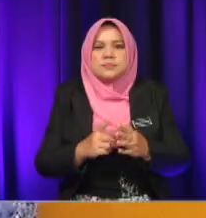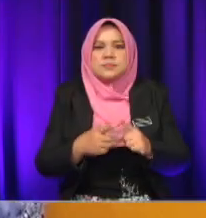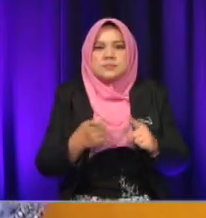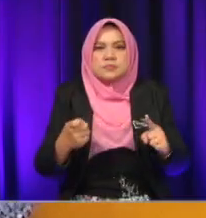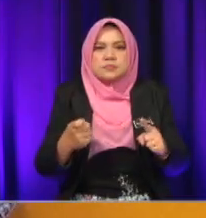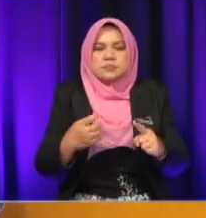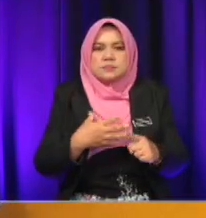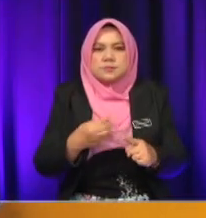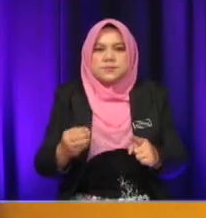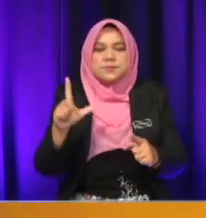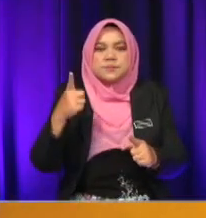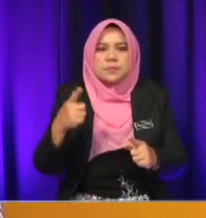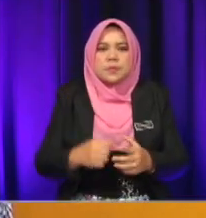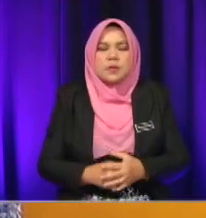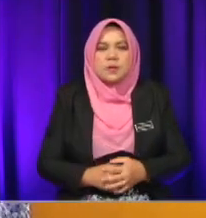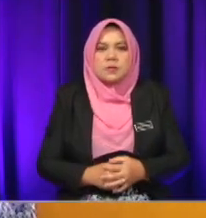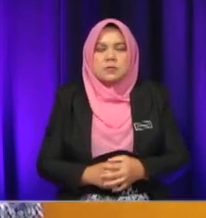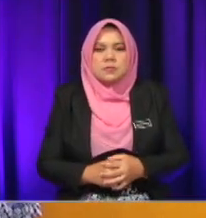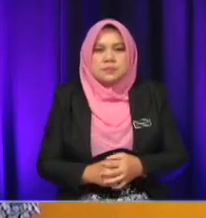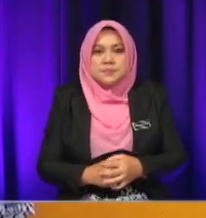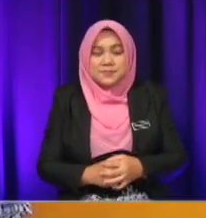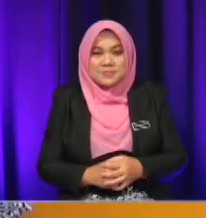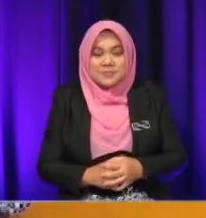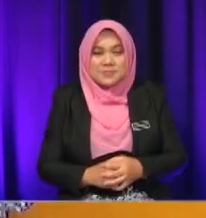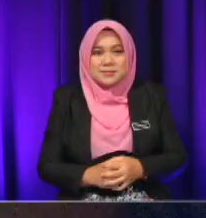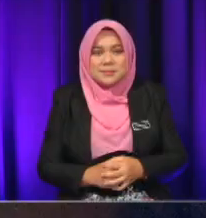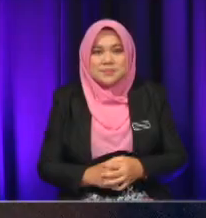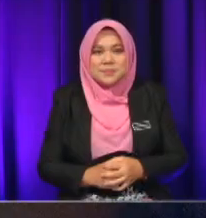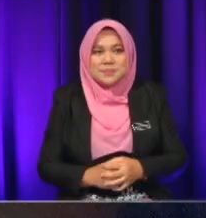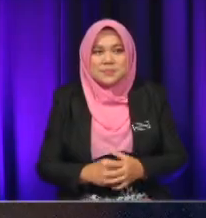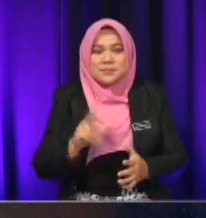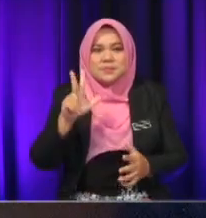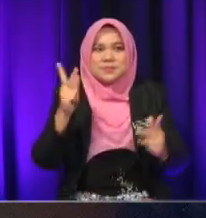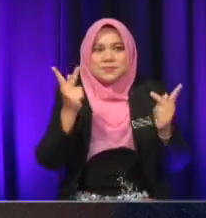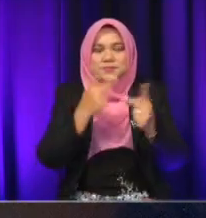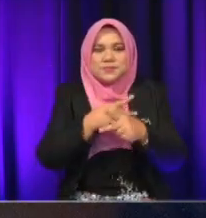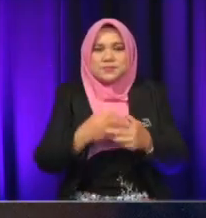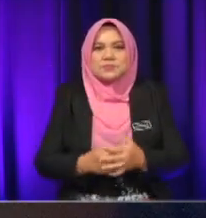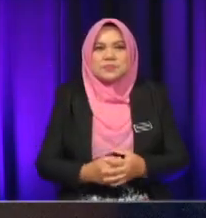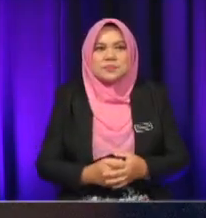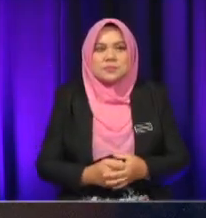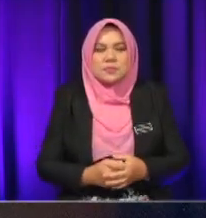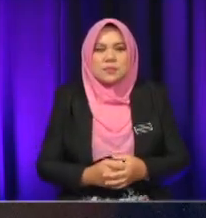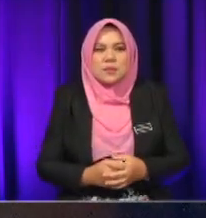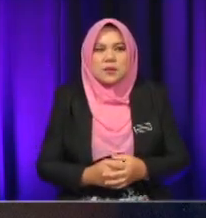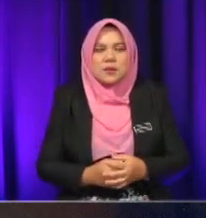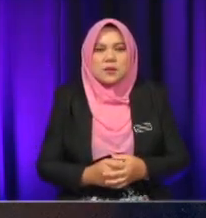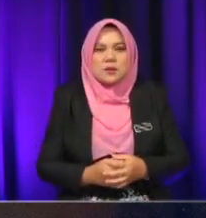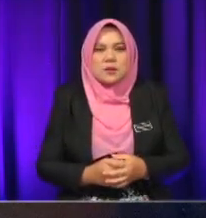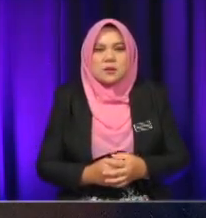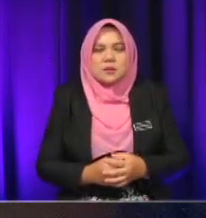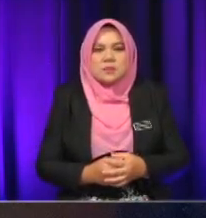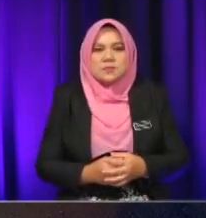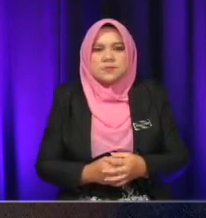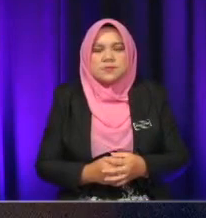putih sampai ke kelabu ni. Dan 3 kali tu jadi menyenangkan. Orang pun rasa, bagus